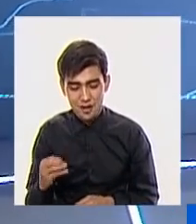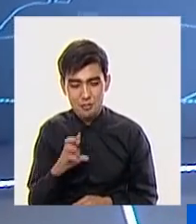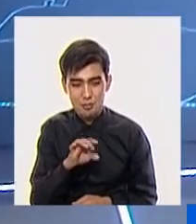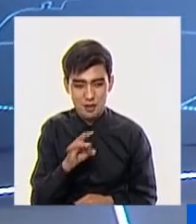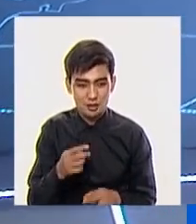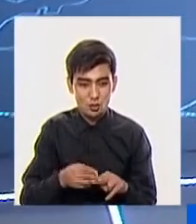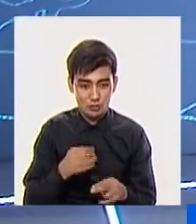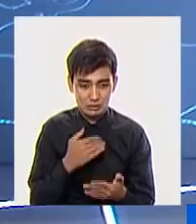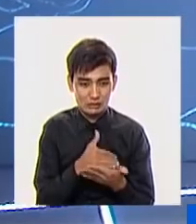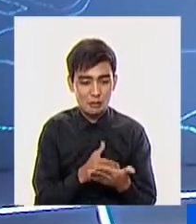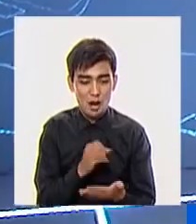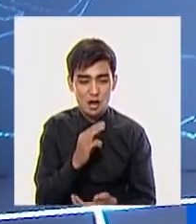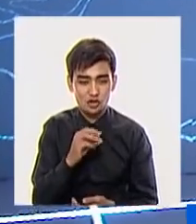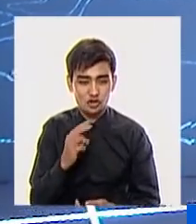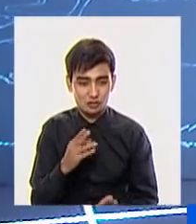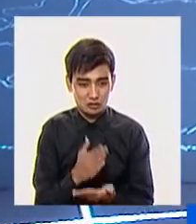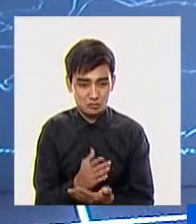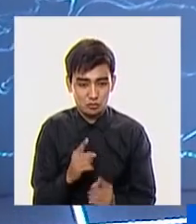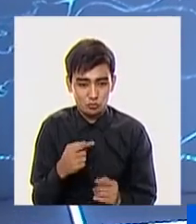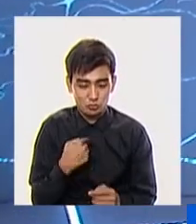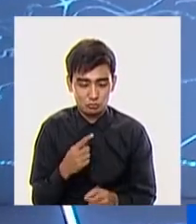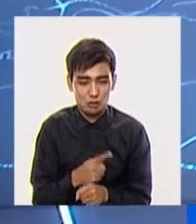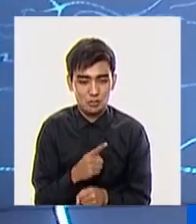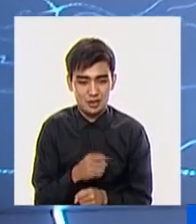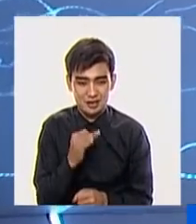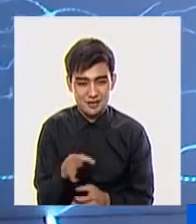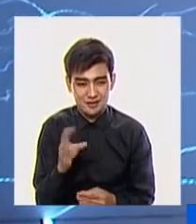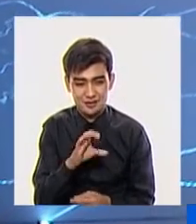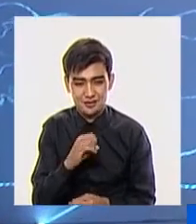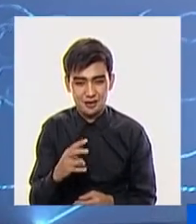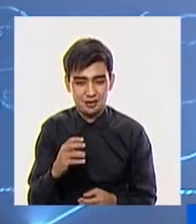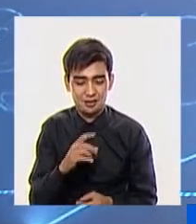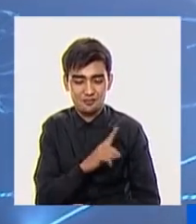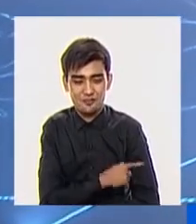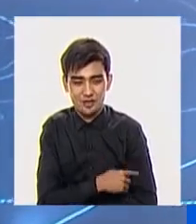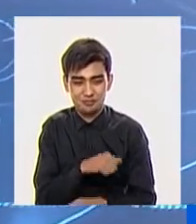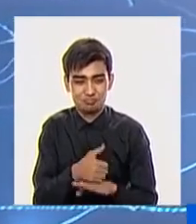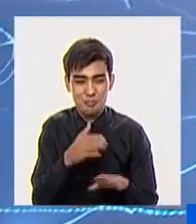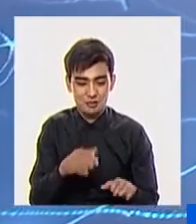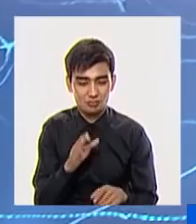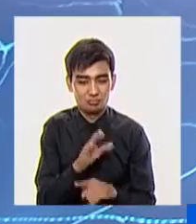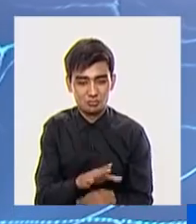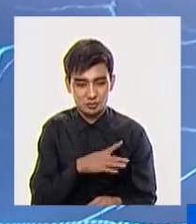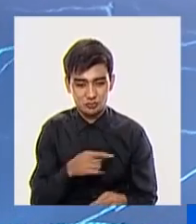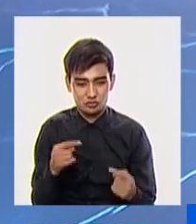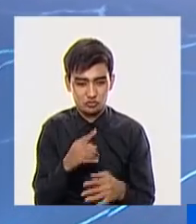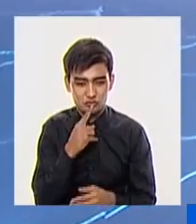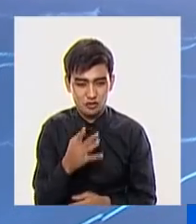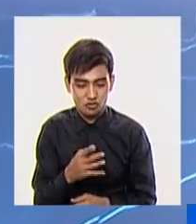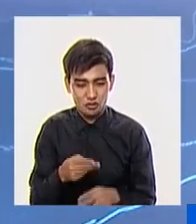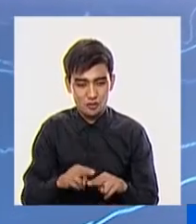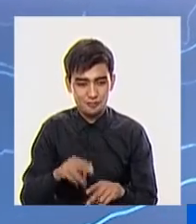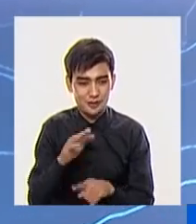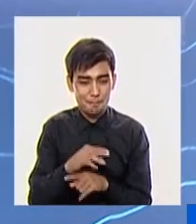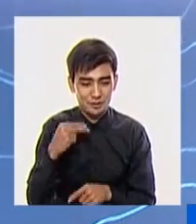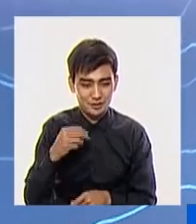системой «Аших». По мнению Ассоциации общественного питания, постановления санитарных врачей на местах противоречат поручению президента